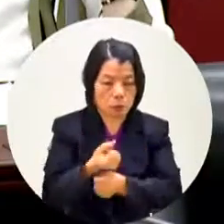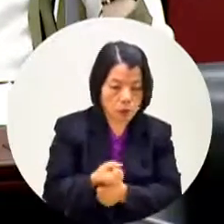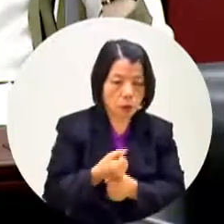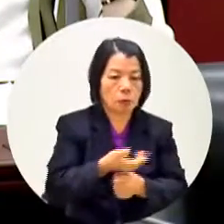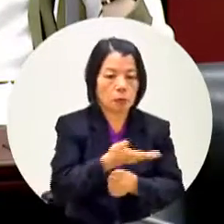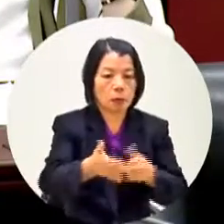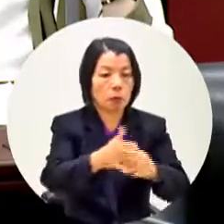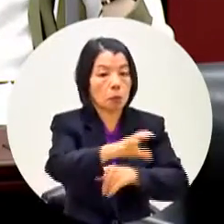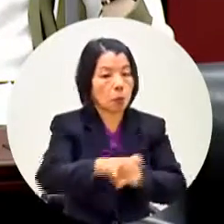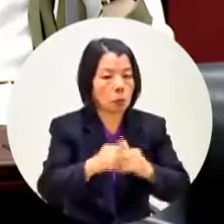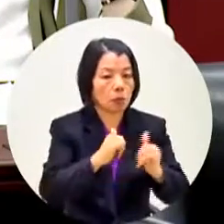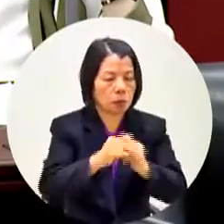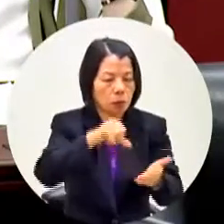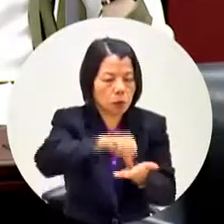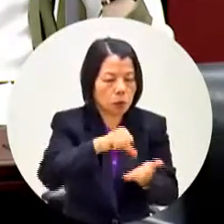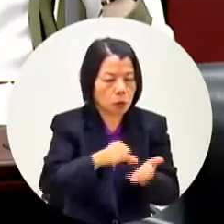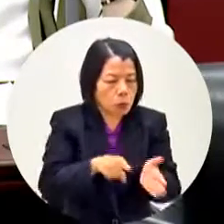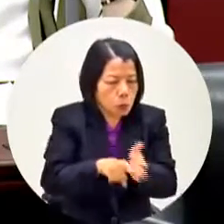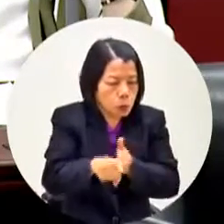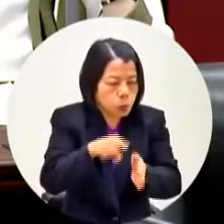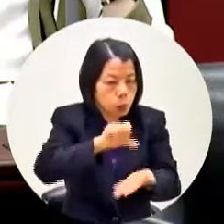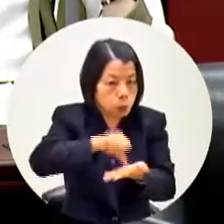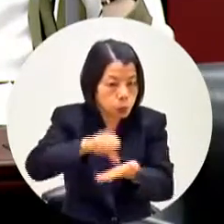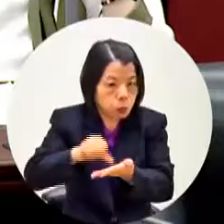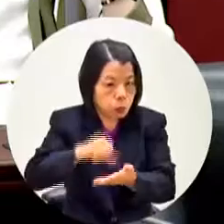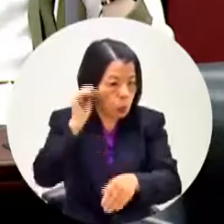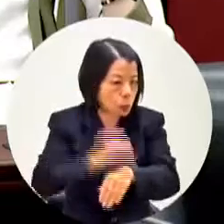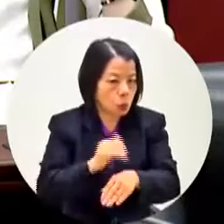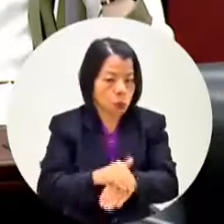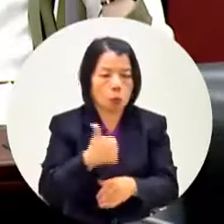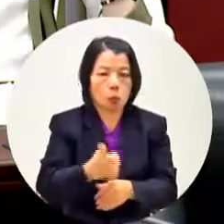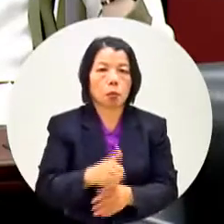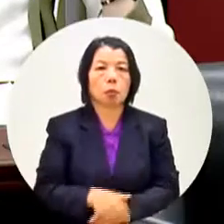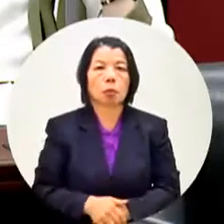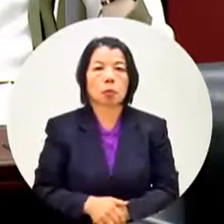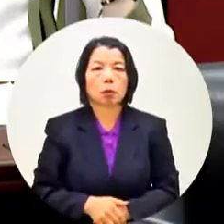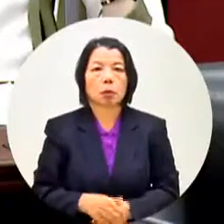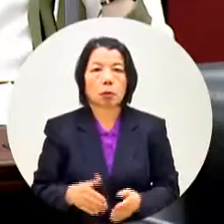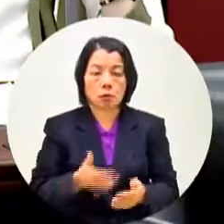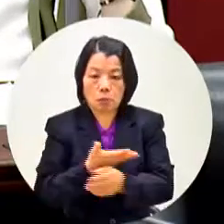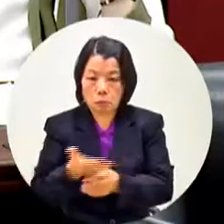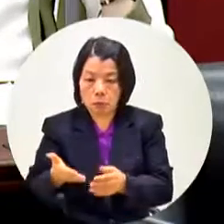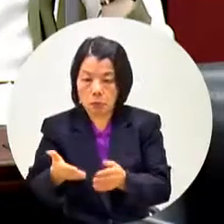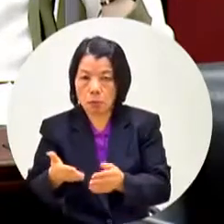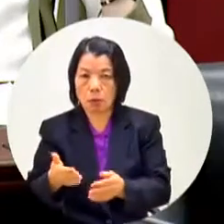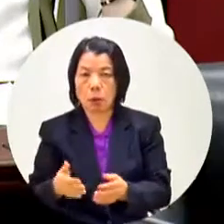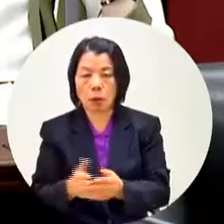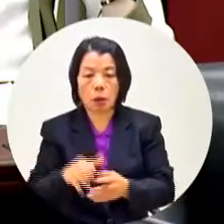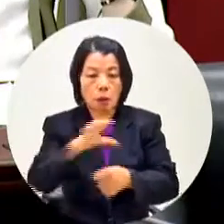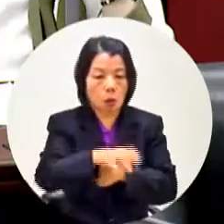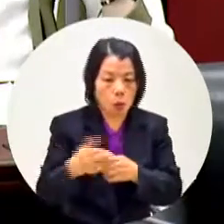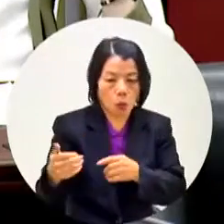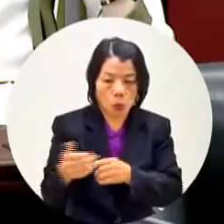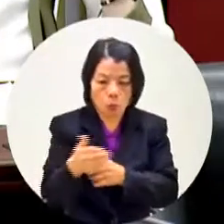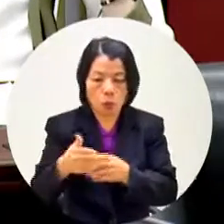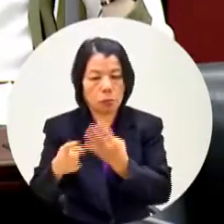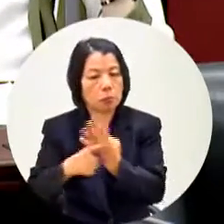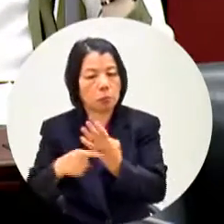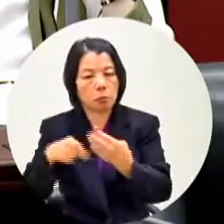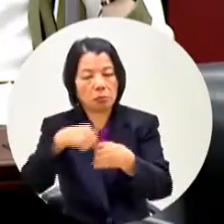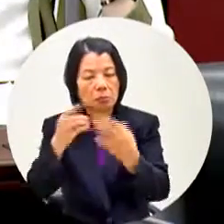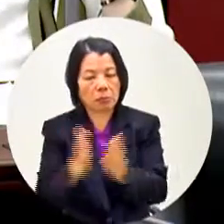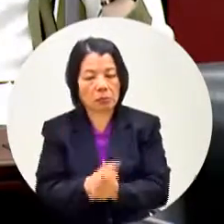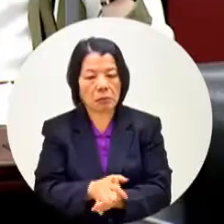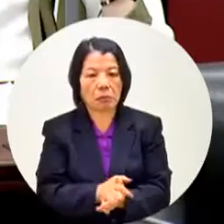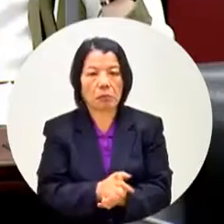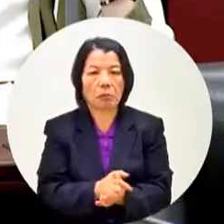规划跟一个市场的开发。那农民朋友们只要专心把品质顾好，那我相信这些除了这些问题